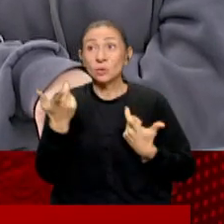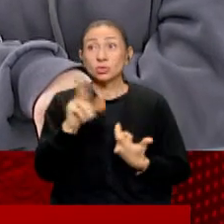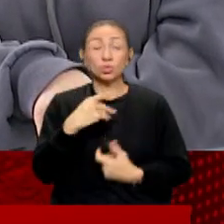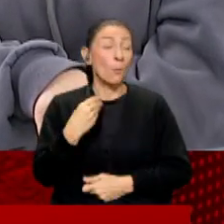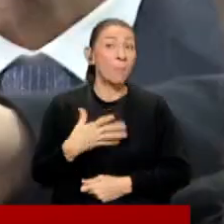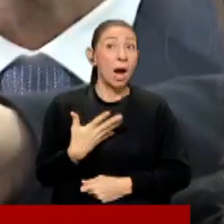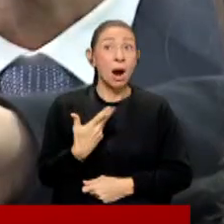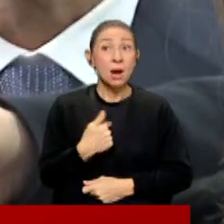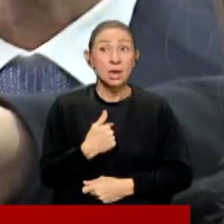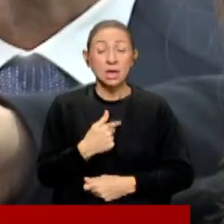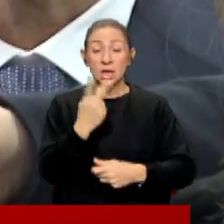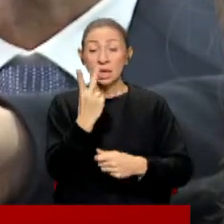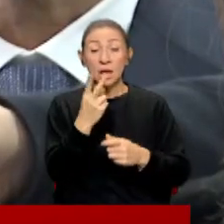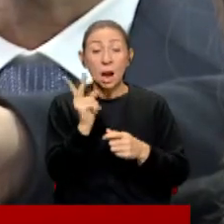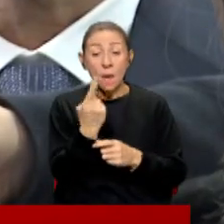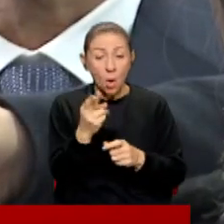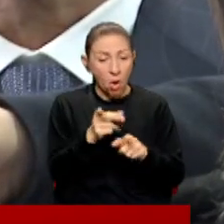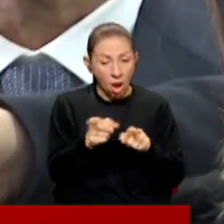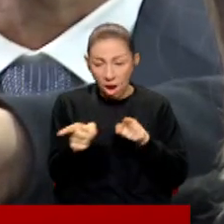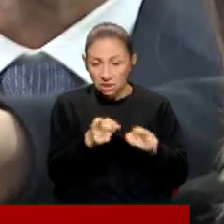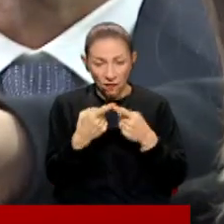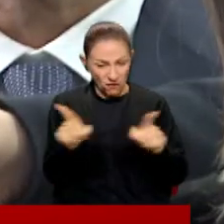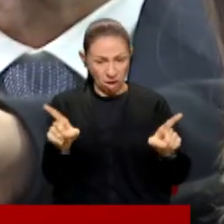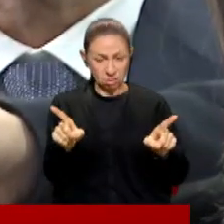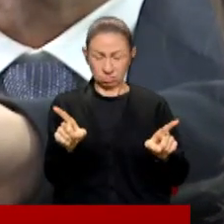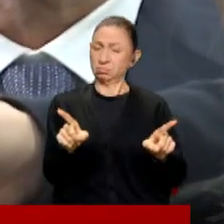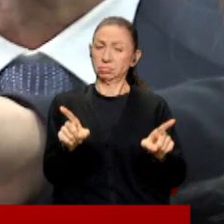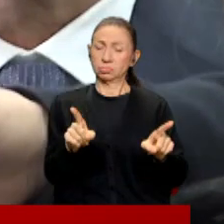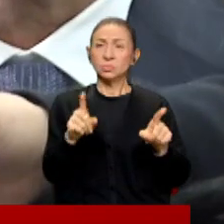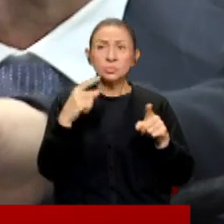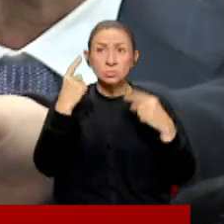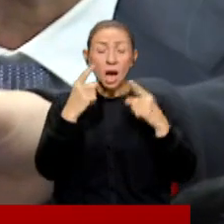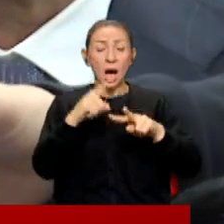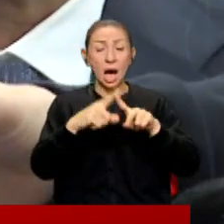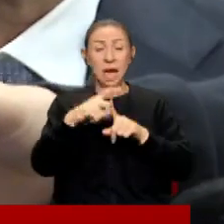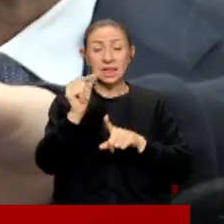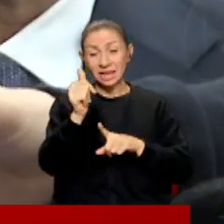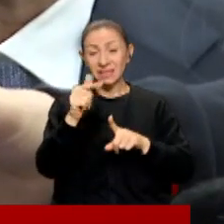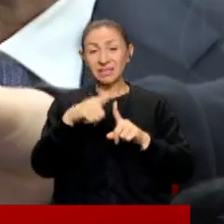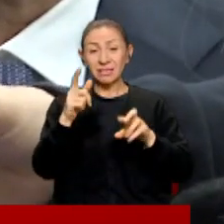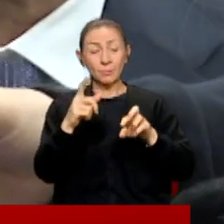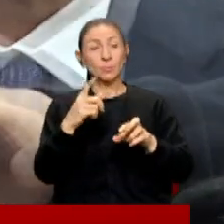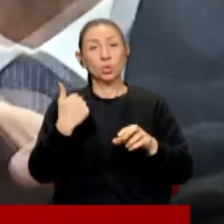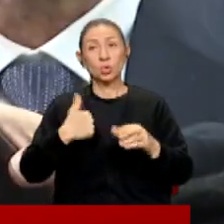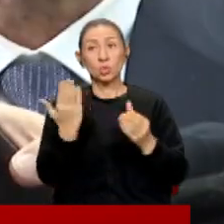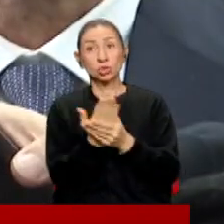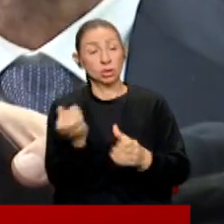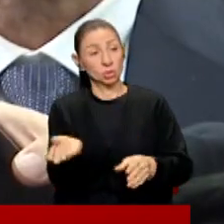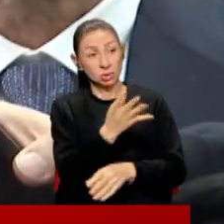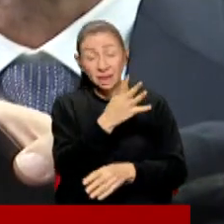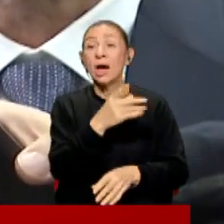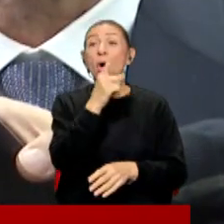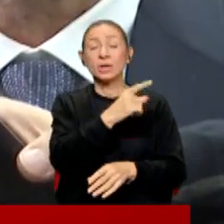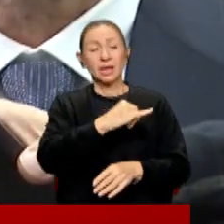anda çok merak ediyorum. Şimdi iki rapor arasındaki çelişkiyi gidermek için de Adli Tıp Kurumu'na gönderildi dosya. Yakın bir